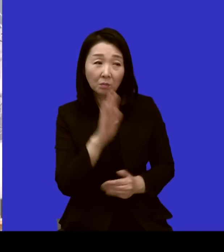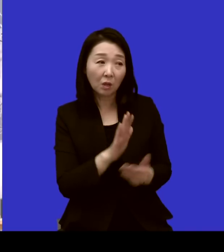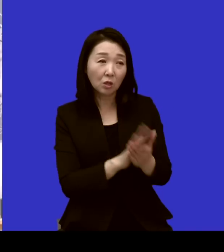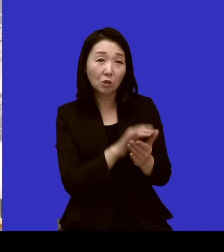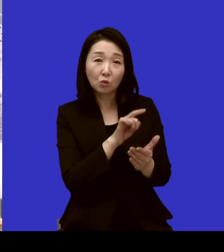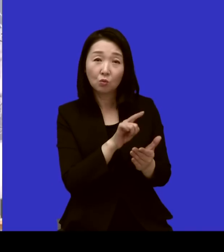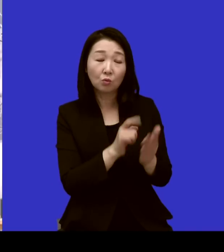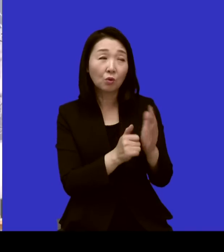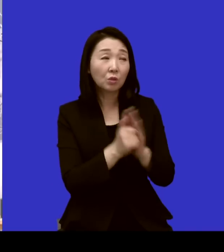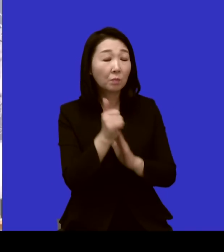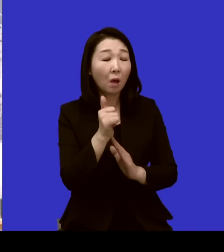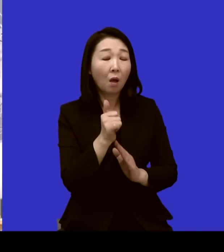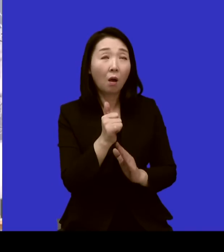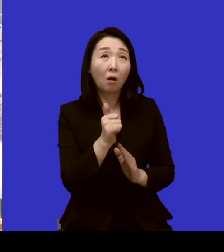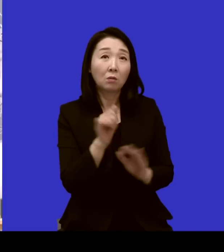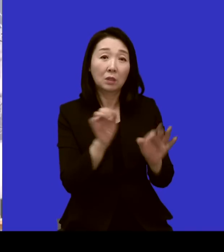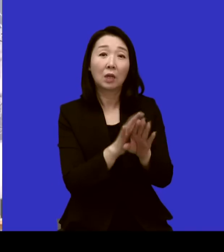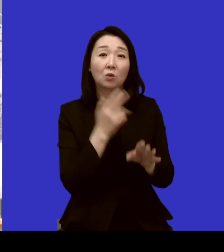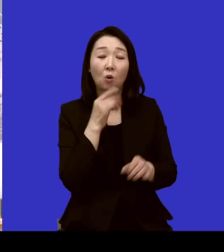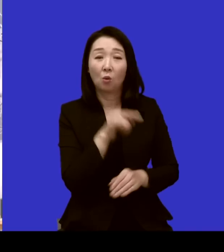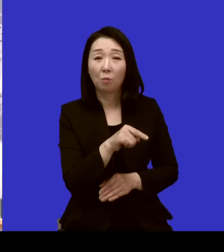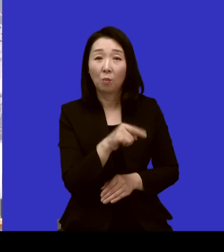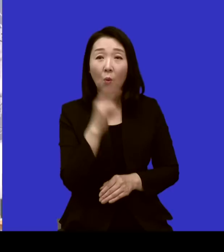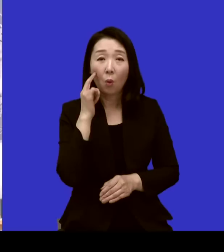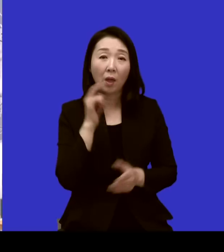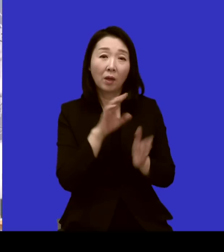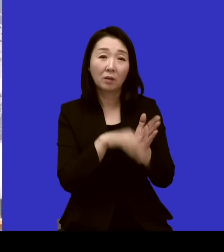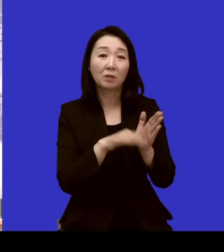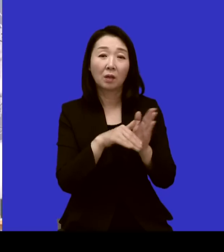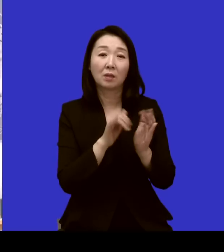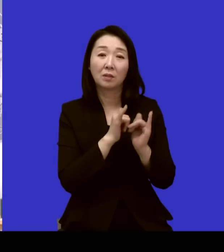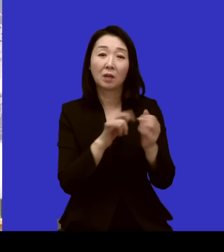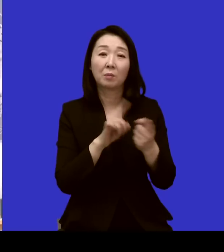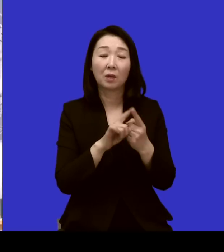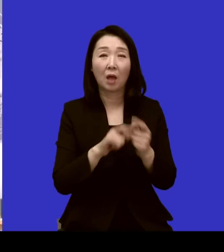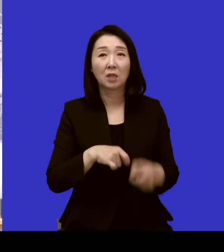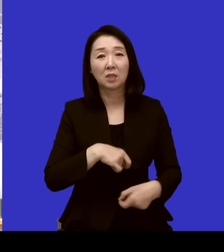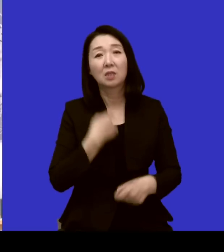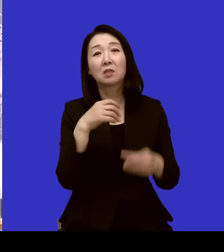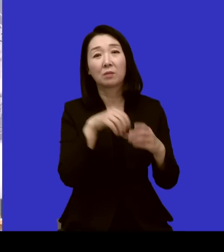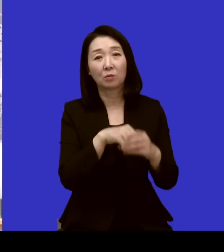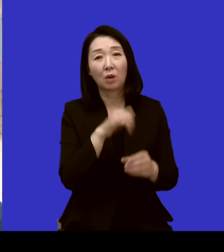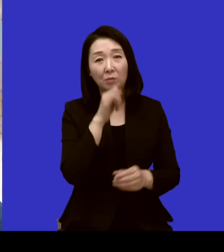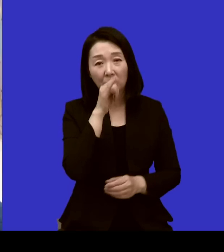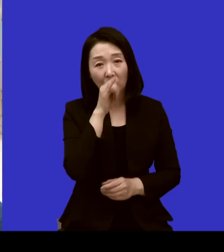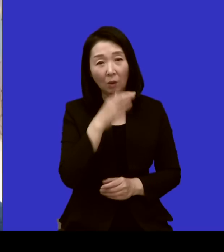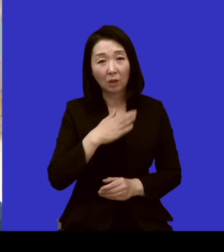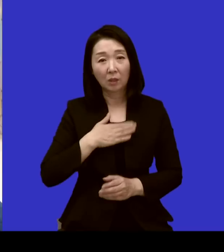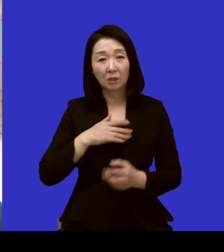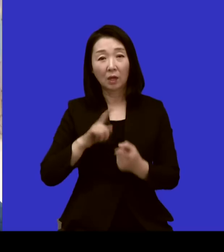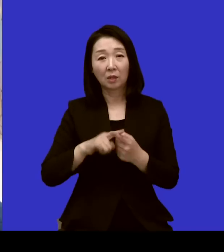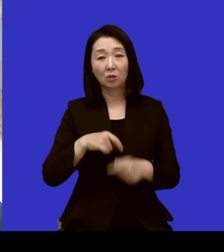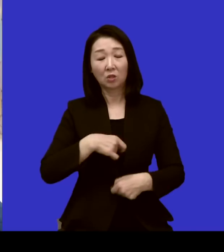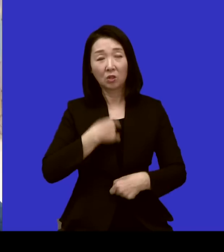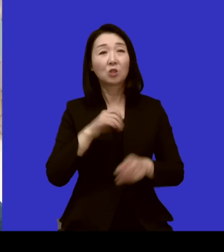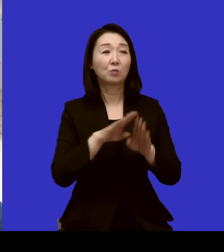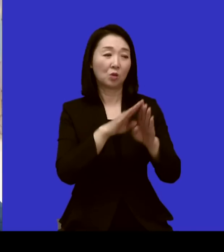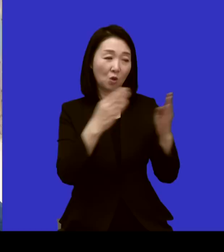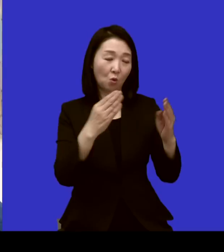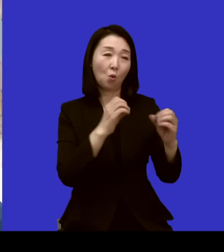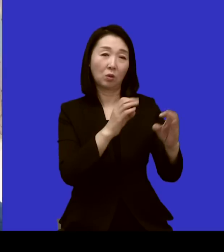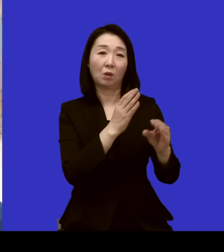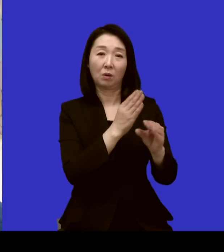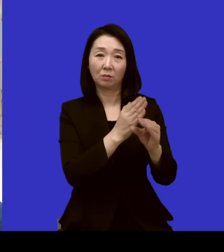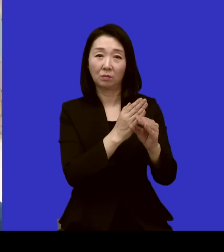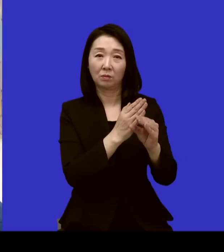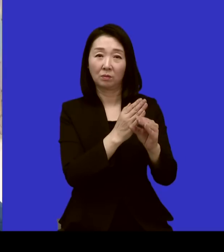친구들은 전혀 그렇게 생각을 하지 않는 거예요. 예. 그리고 그 순간에 사람에 대한 진심을 담고 있고 예. 저에 대해서도 진심을 열고 있고 네.